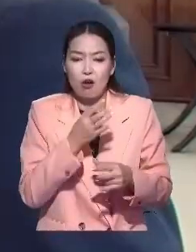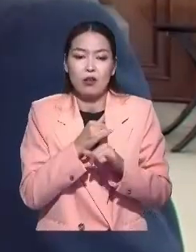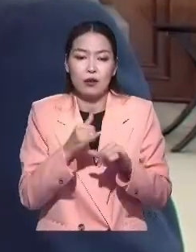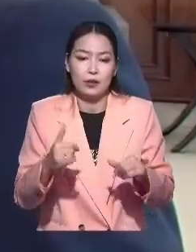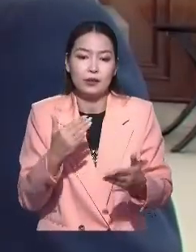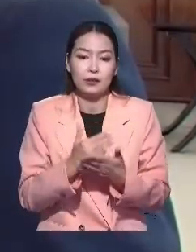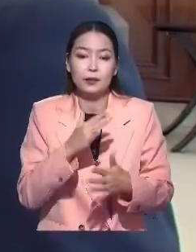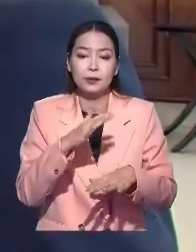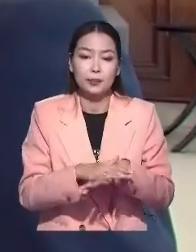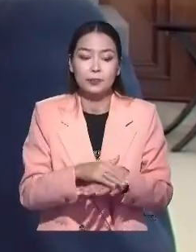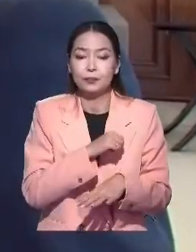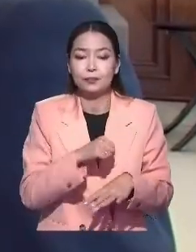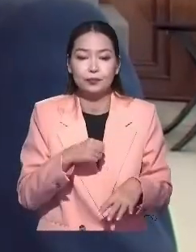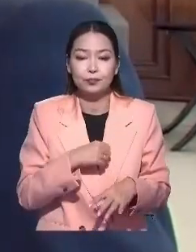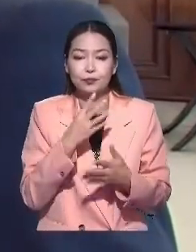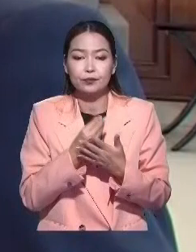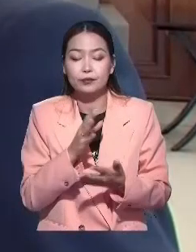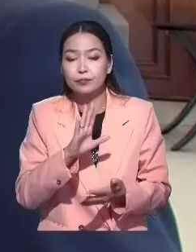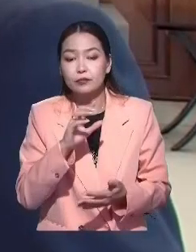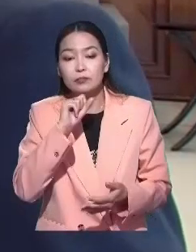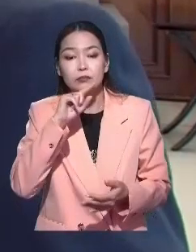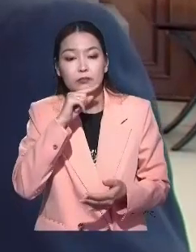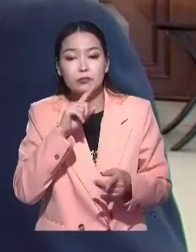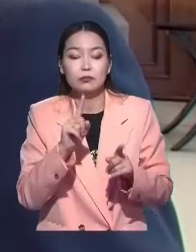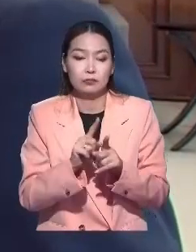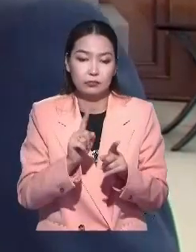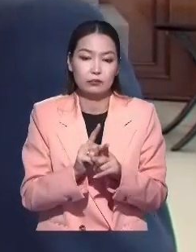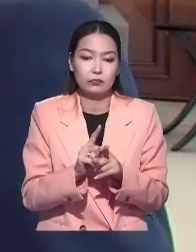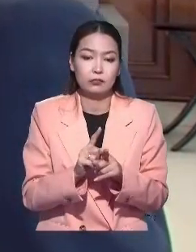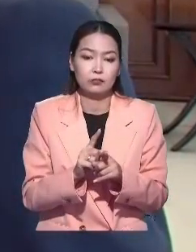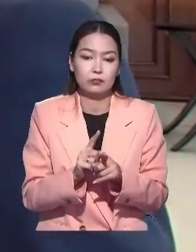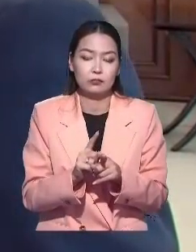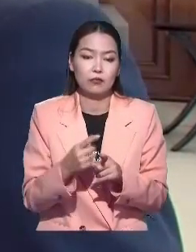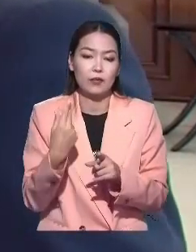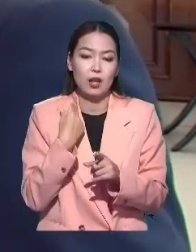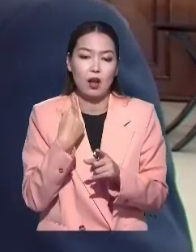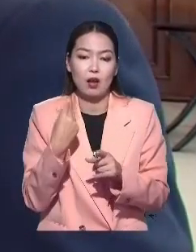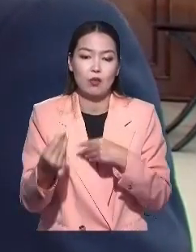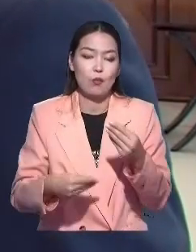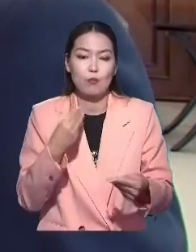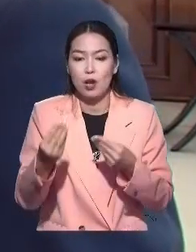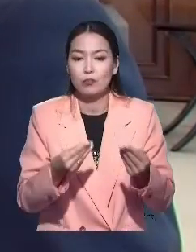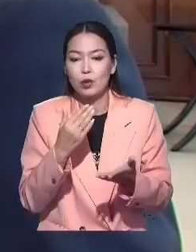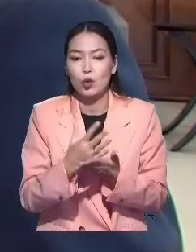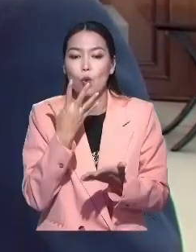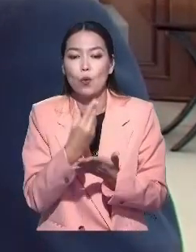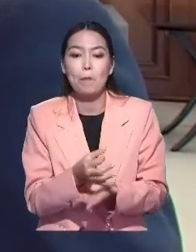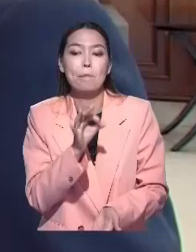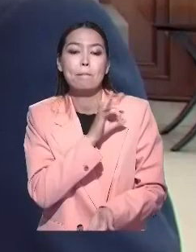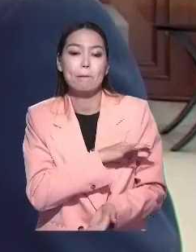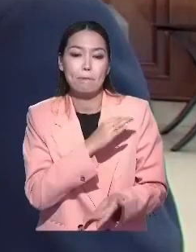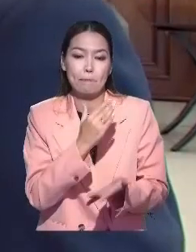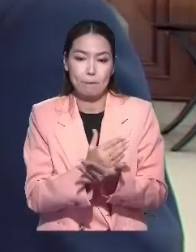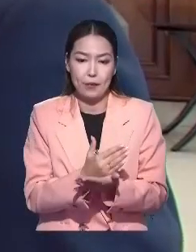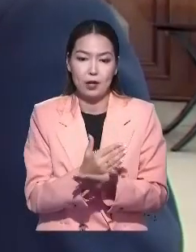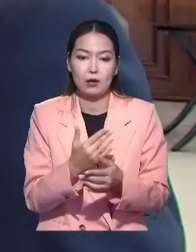Банктердің тек өз мүддесі емес, экономиканың нақты секторлеріне қаржы салу арқылы өздерінің пайдасын. Олар тек